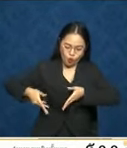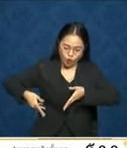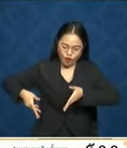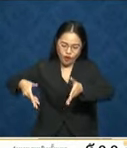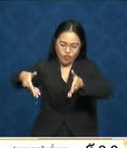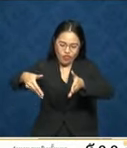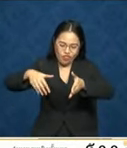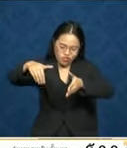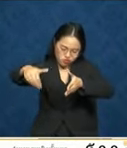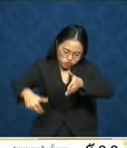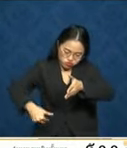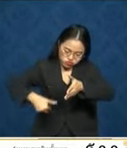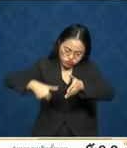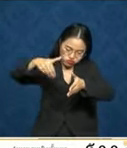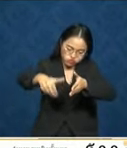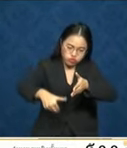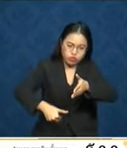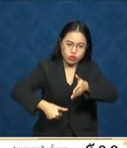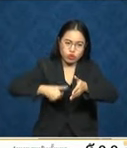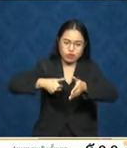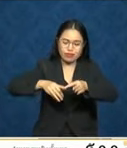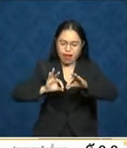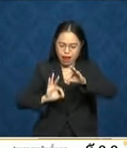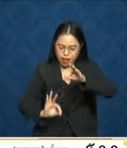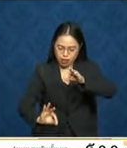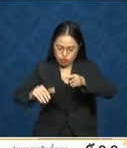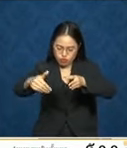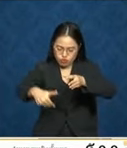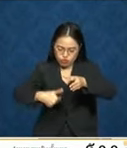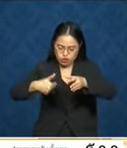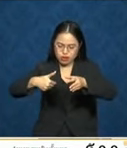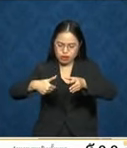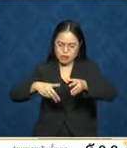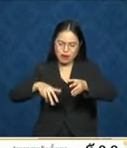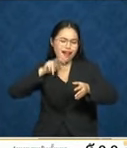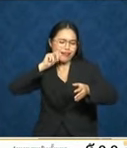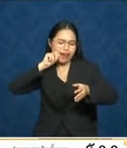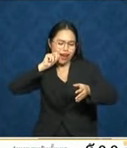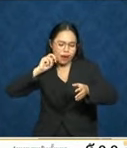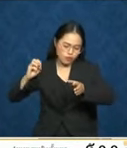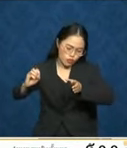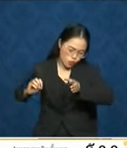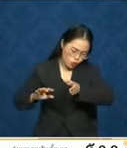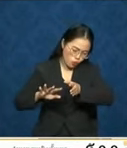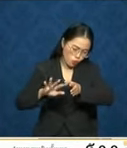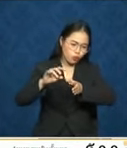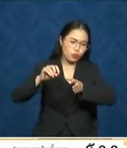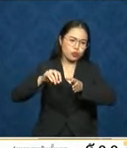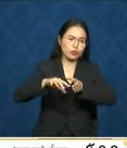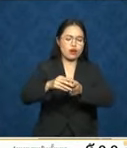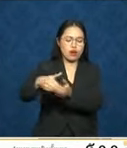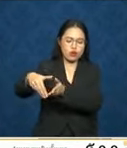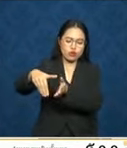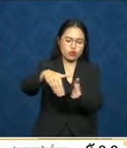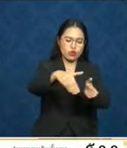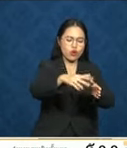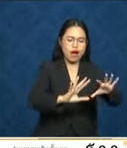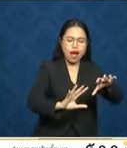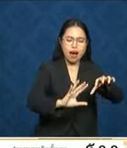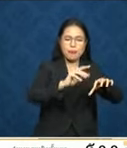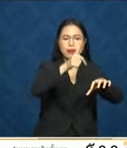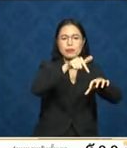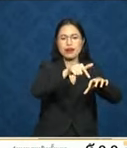ที่หมู่ที่6ตำบลนาโหนดอำเภอเมืองจังหวัดพัทลุงเพื่อระบายน้ำไปยังคลองลำเบ็ดตำบลท่าแคอำเภอเมืองจังหวัดพัท